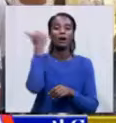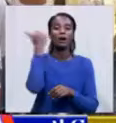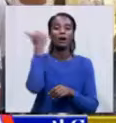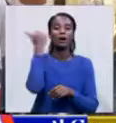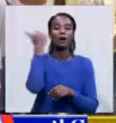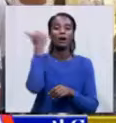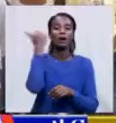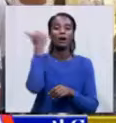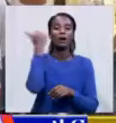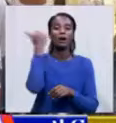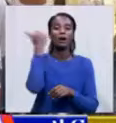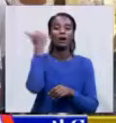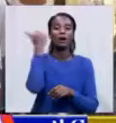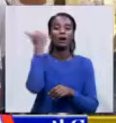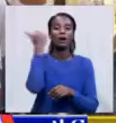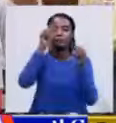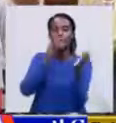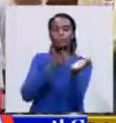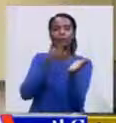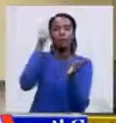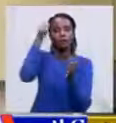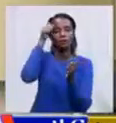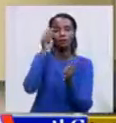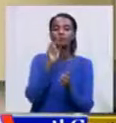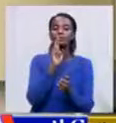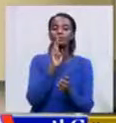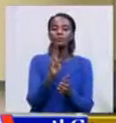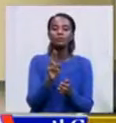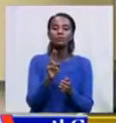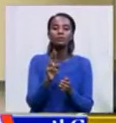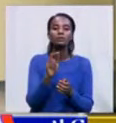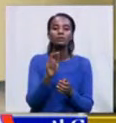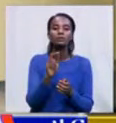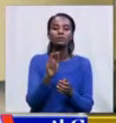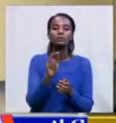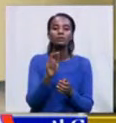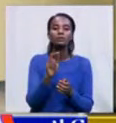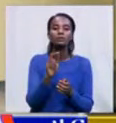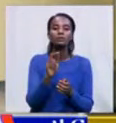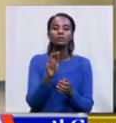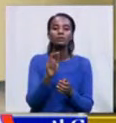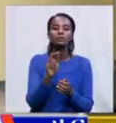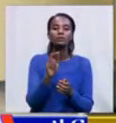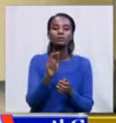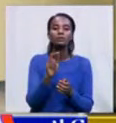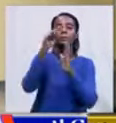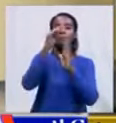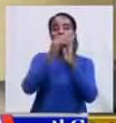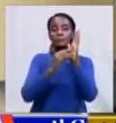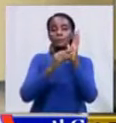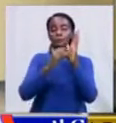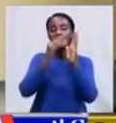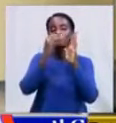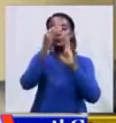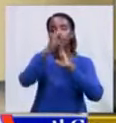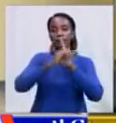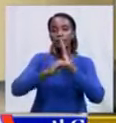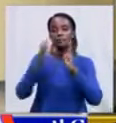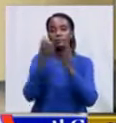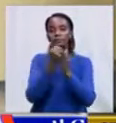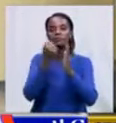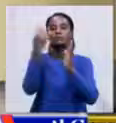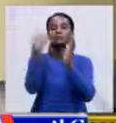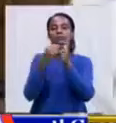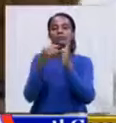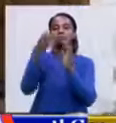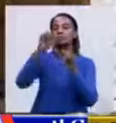ዩኒቨርሲቲ ፕሬዝዳንት ዶክተር አያኑ ብራሶ ናቸው። ይሄ ሰው መጋቢት ደመወዝ ከወሰደ በኋላ ለሚያዝያ ደመወዝ ጥያቄ ማቅረብ መሰረተ ቢስ ነው